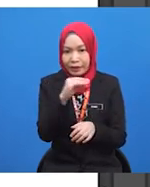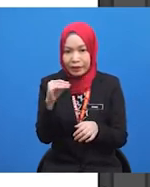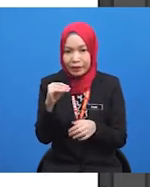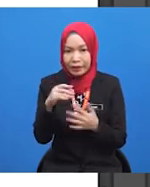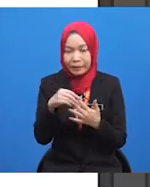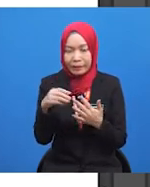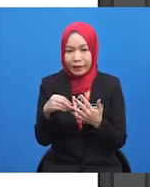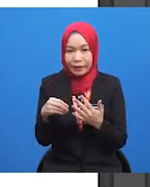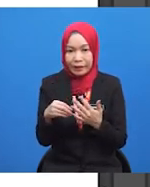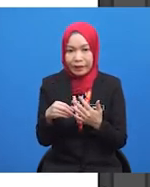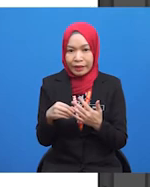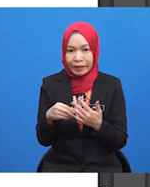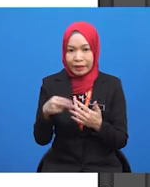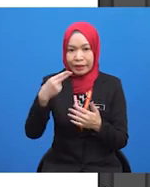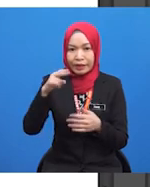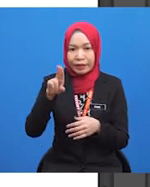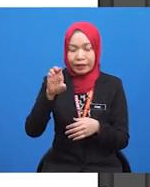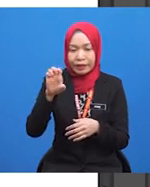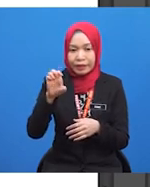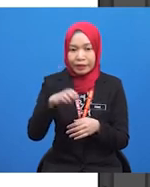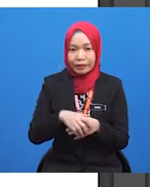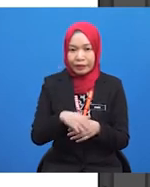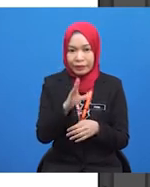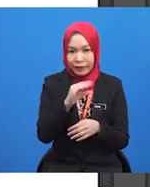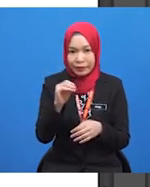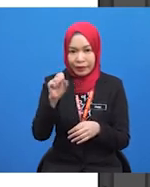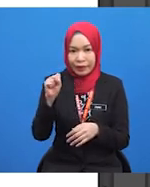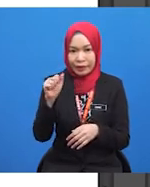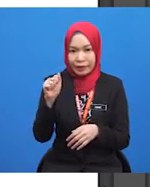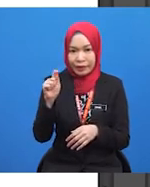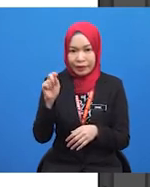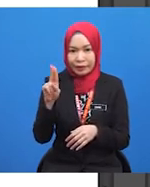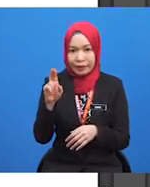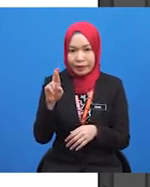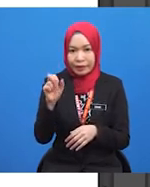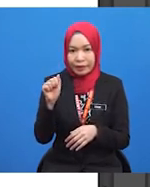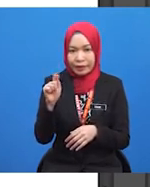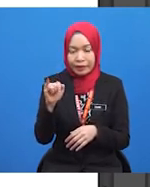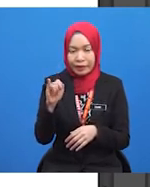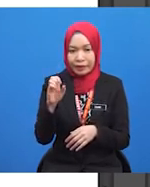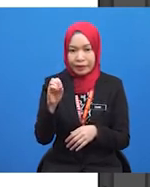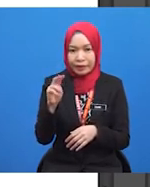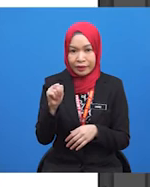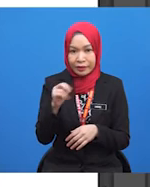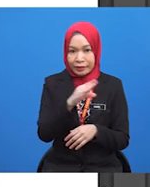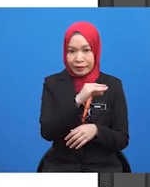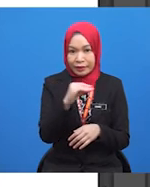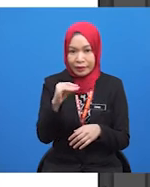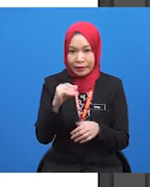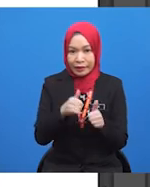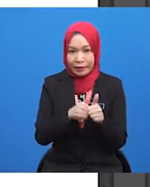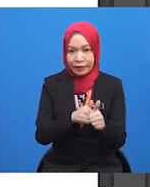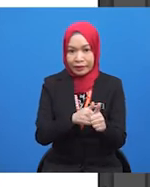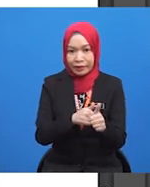pilih Hue and Saturation, kemudian laraskan kedudukan